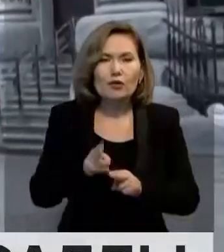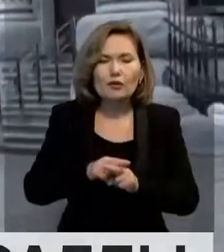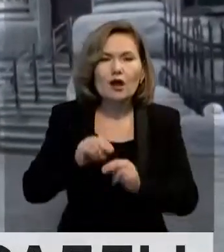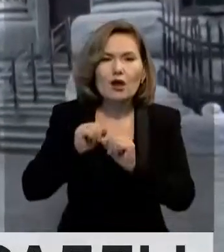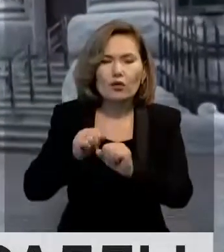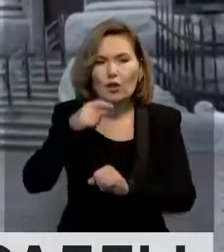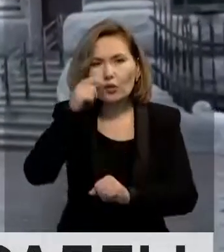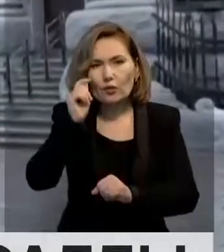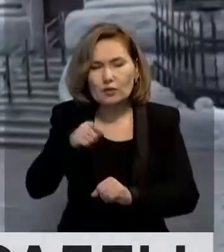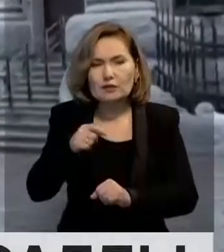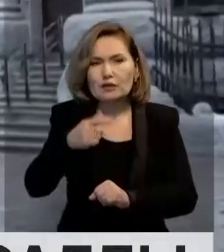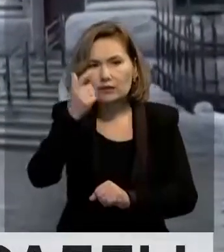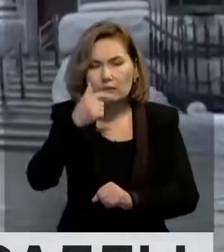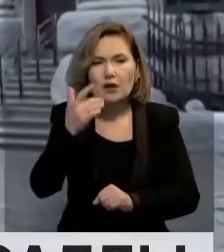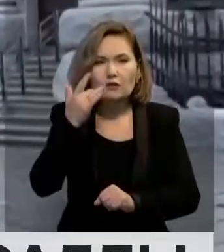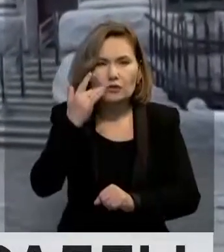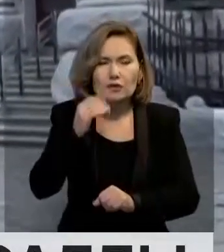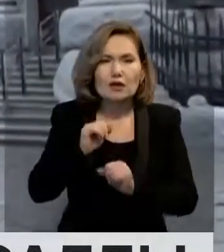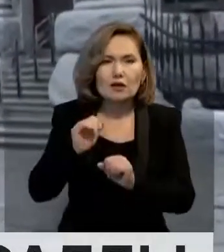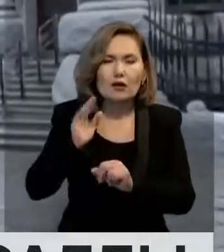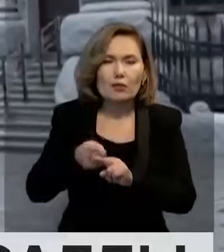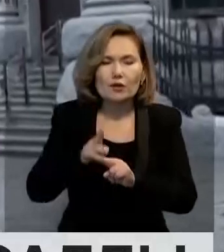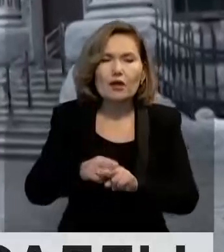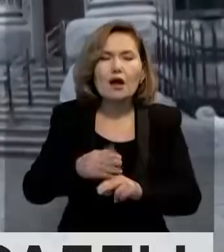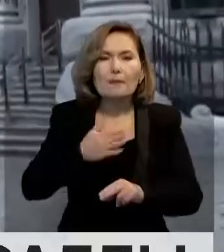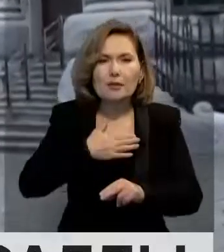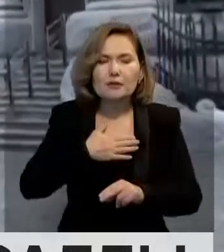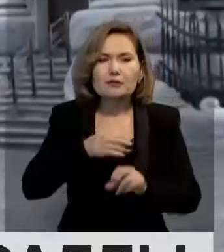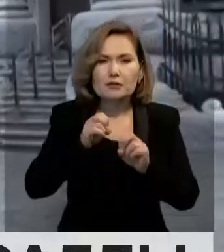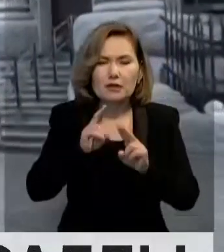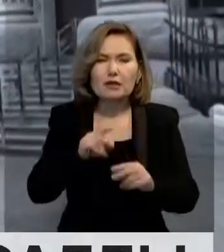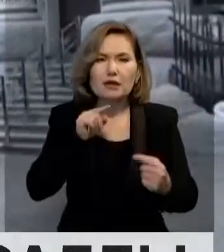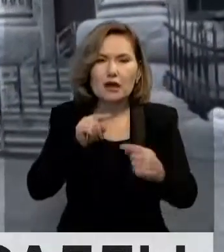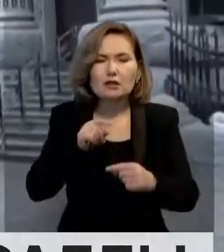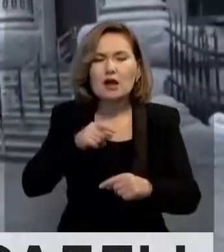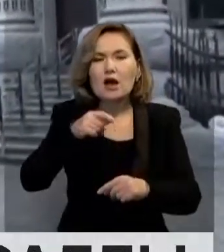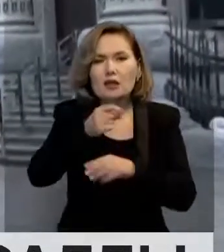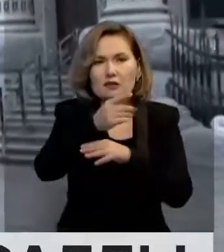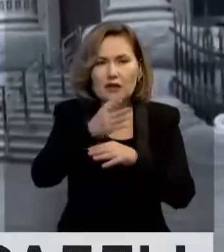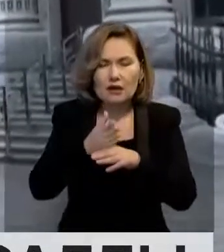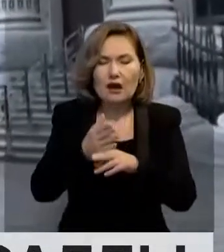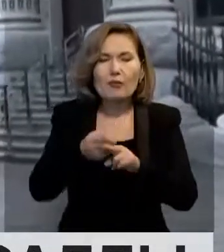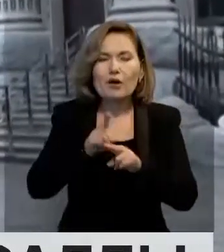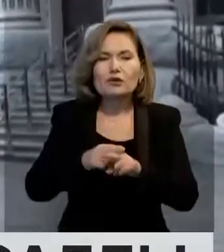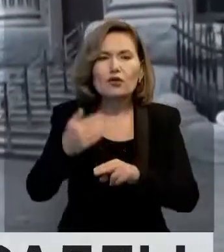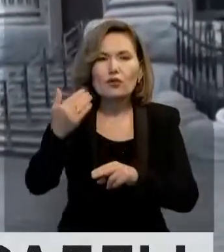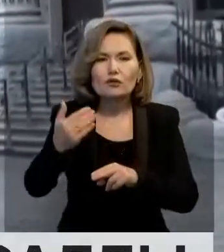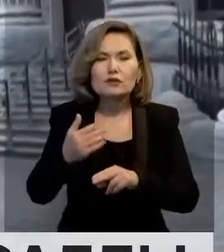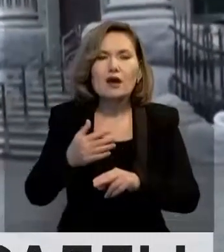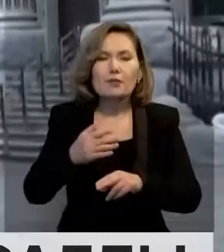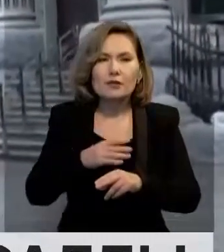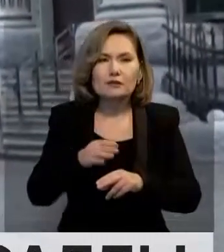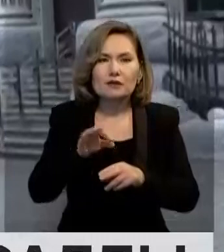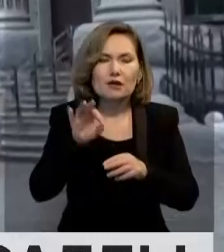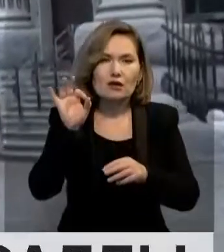жұмыс істеп тұр. Ол ондаған зымыранды атып түсірді. Бүгін арнайы орындарда жасырынып, тысқа шықпаңыздар. Әскерилеріміздің арқасында